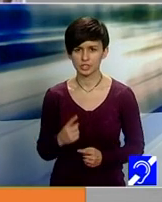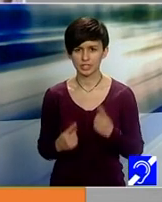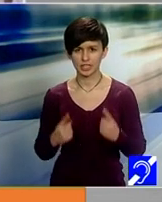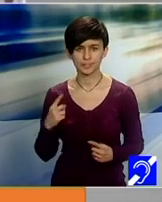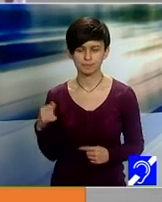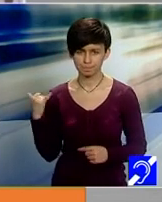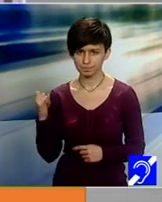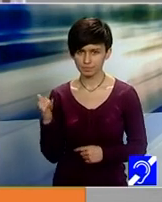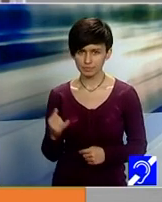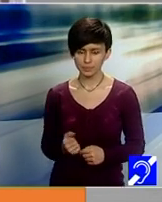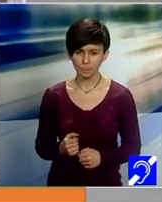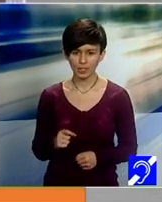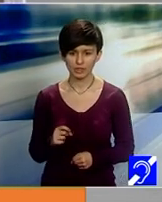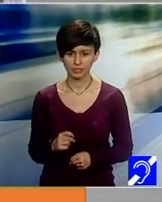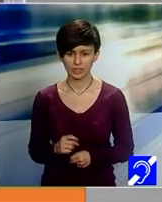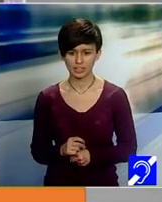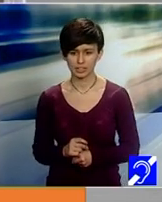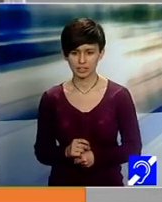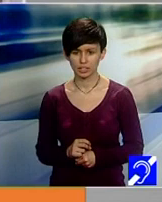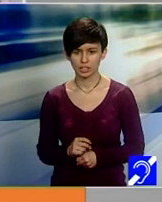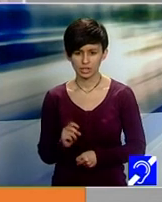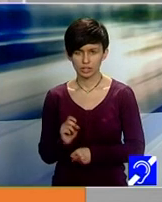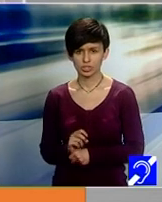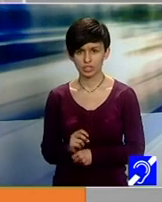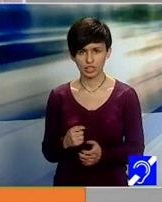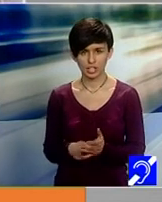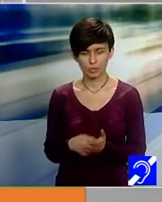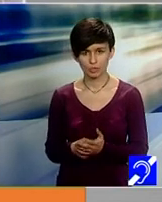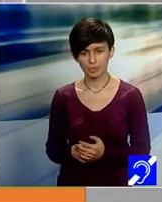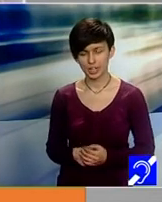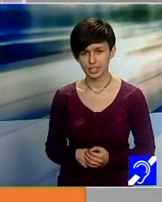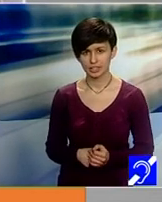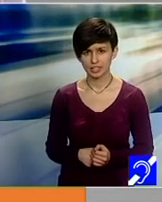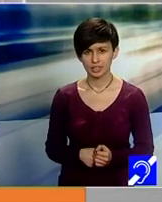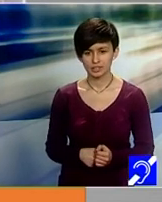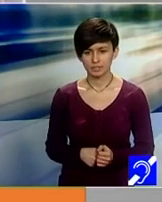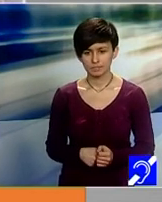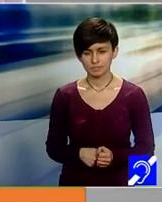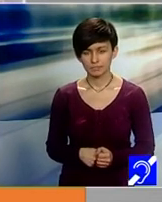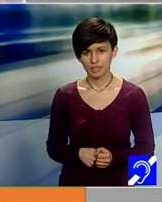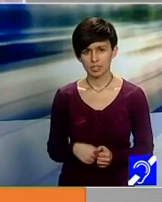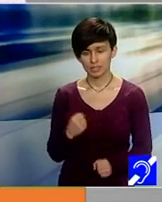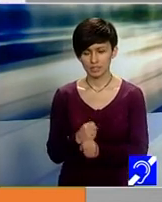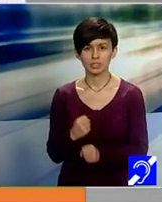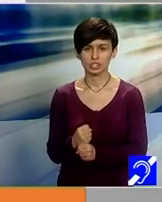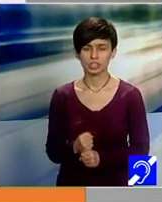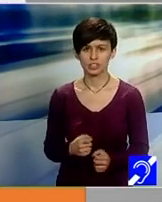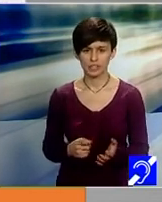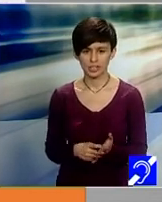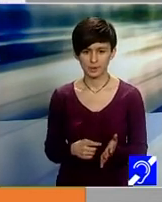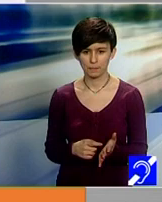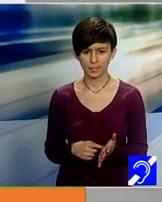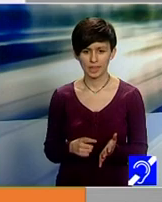dumneavoastră, acolo avem, au rămas. Avem clienții noștri de an de an. Să știți că își fac comenzile din toamnă. Pentru de că pe unde